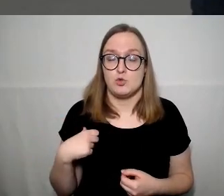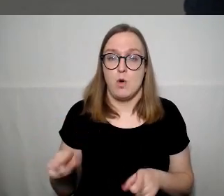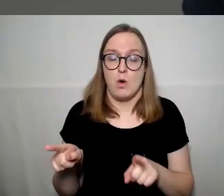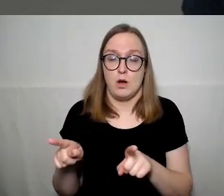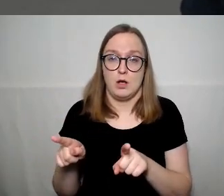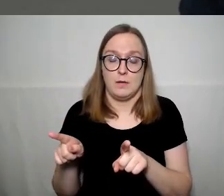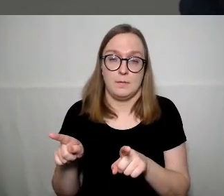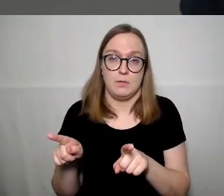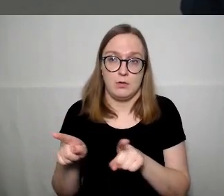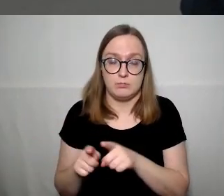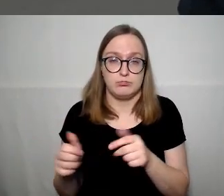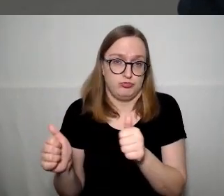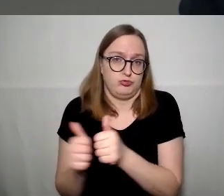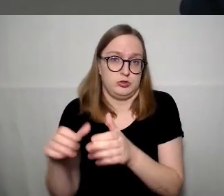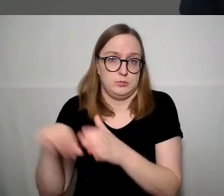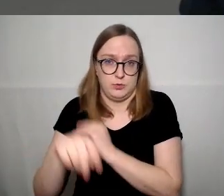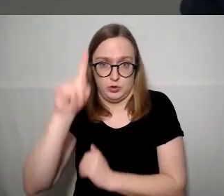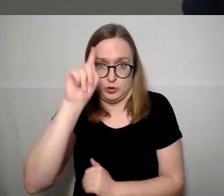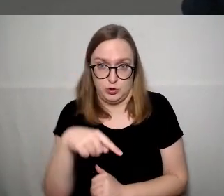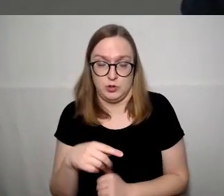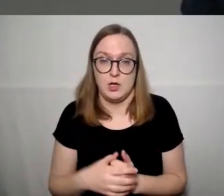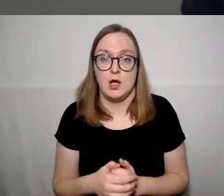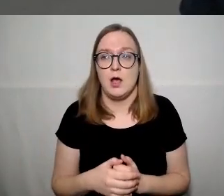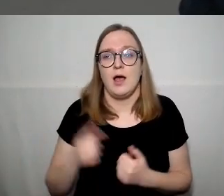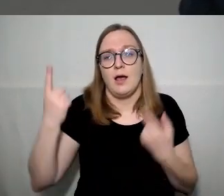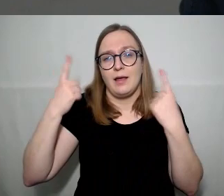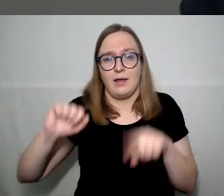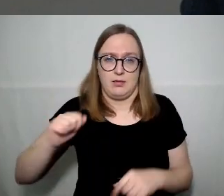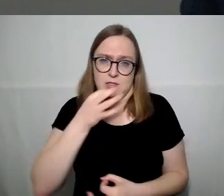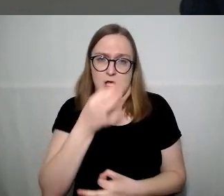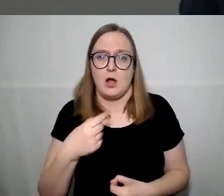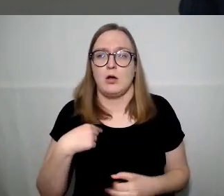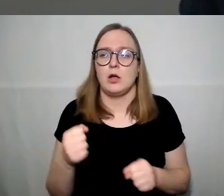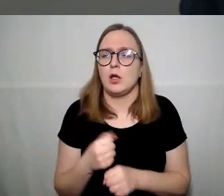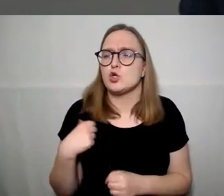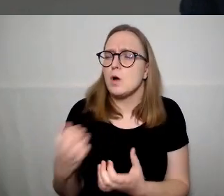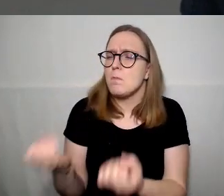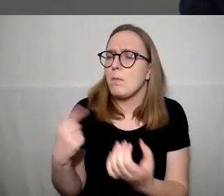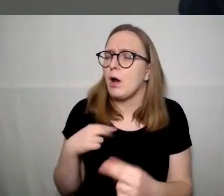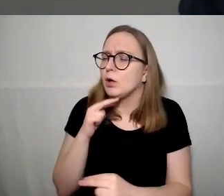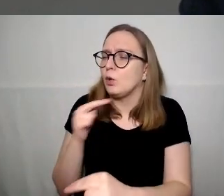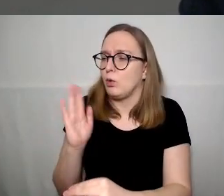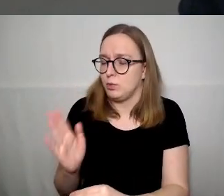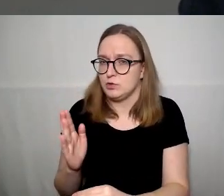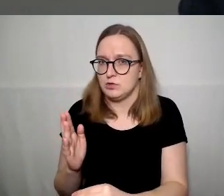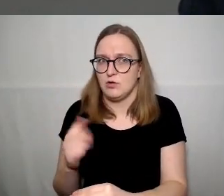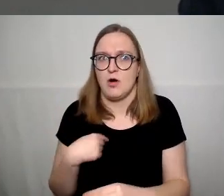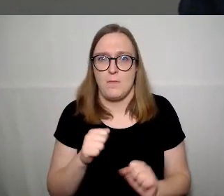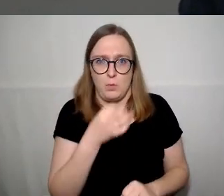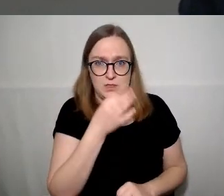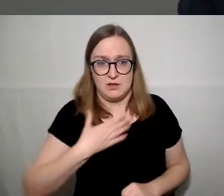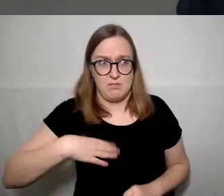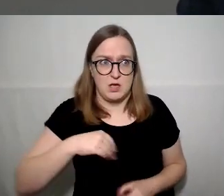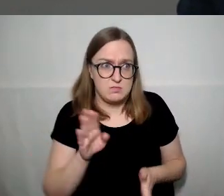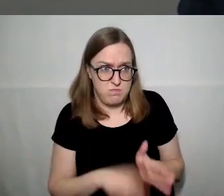minėjo, kad įsiklausysi gyventojus, o aš galėčiau kad pasakyti, kad mes ir esam va tie gyventojai, kurie tiesiog pasinaudoja progą, kas kiti, jei ne mes,